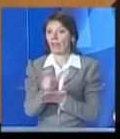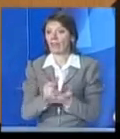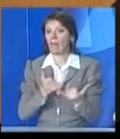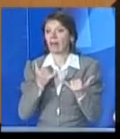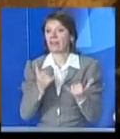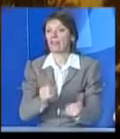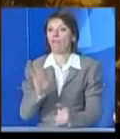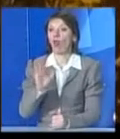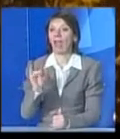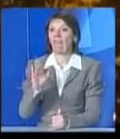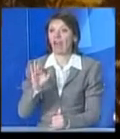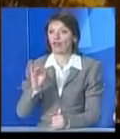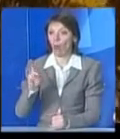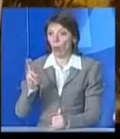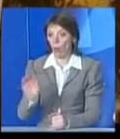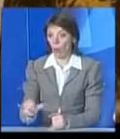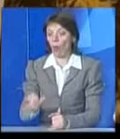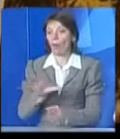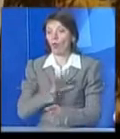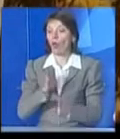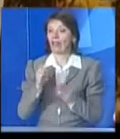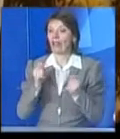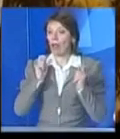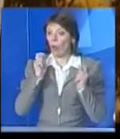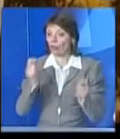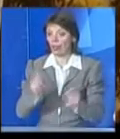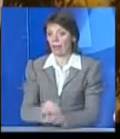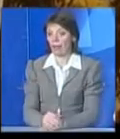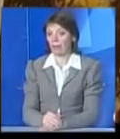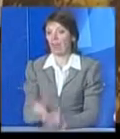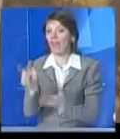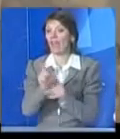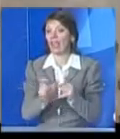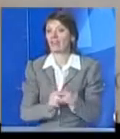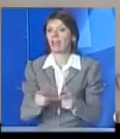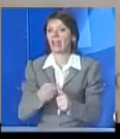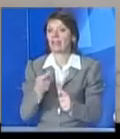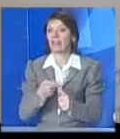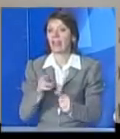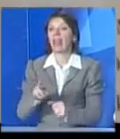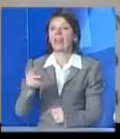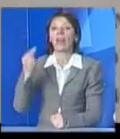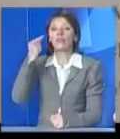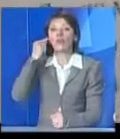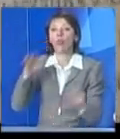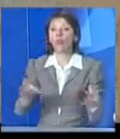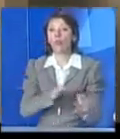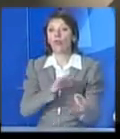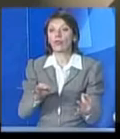Володі Івасюку. 4 березня Володі день народження, так. Вірш називається «Я чую музику в